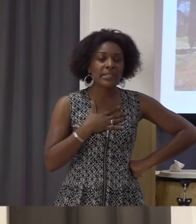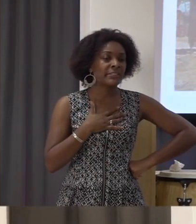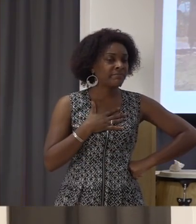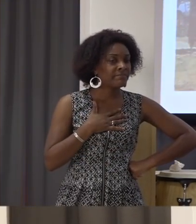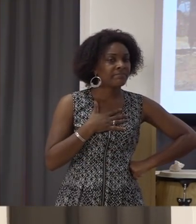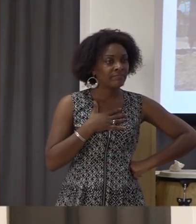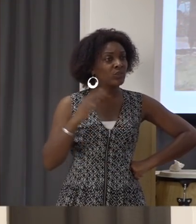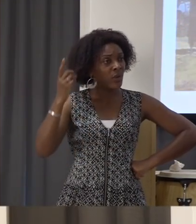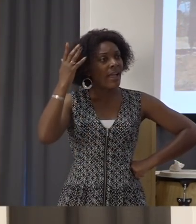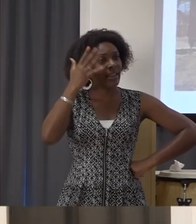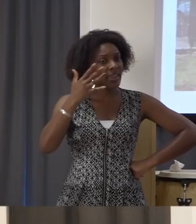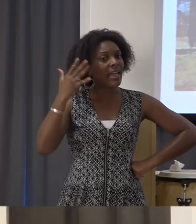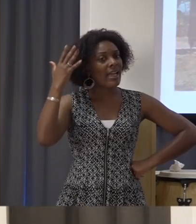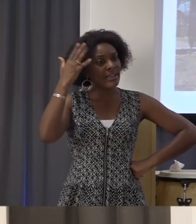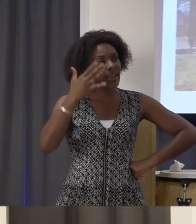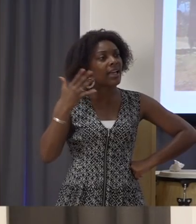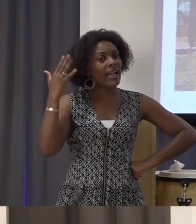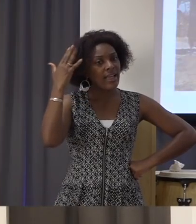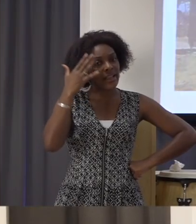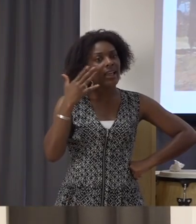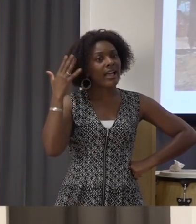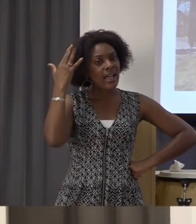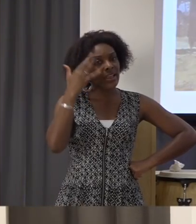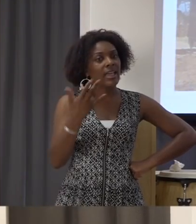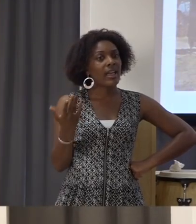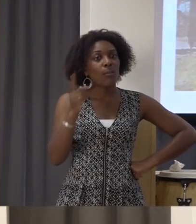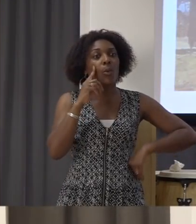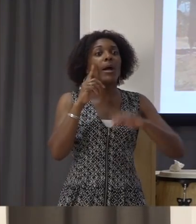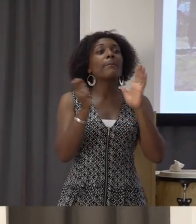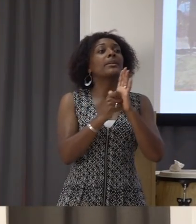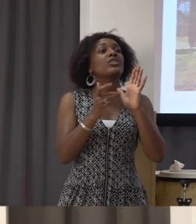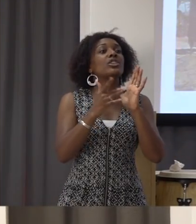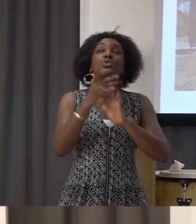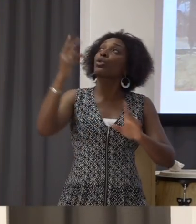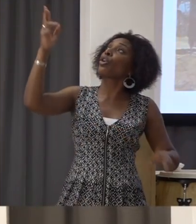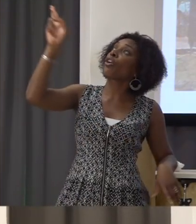Il s'inquiète de ce que sera son Église le jour de l'enlèvement.